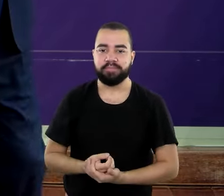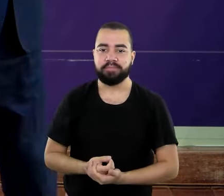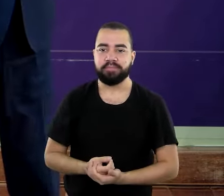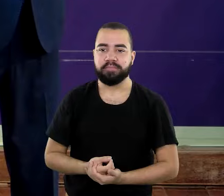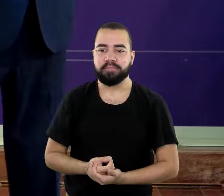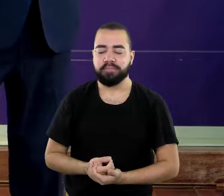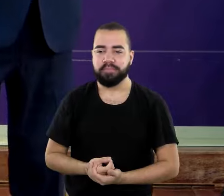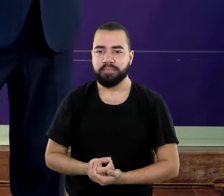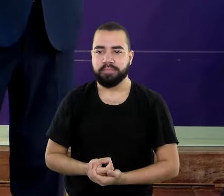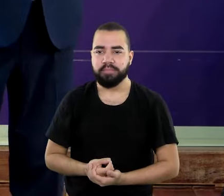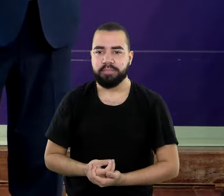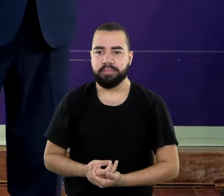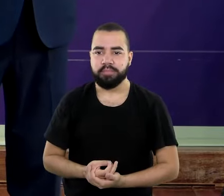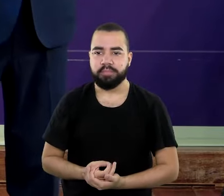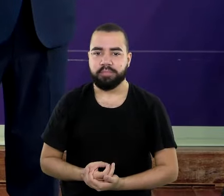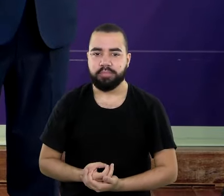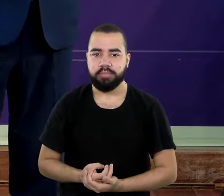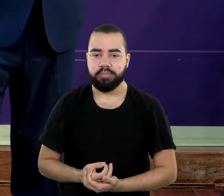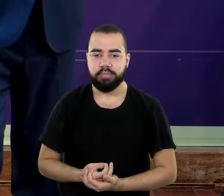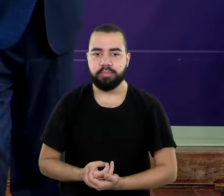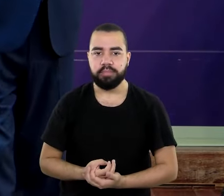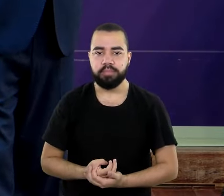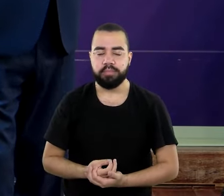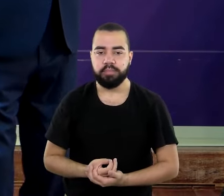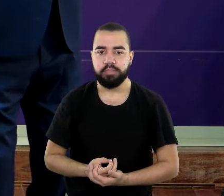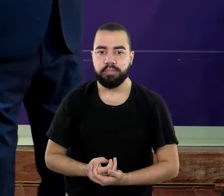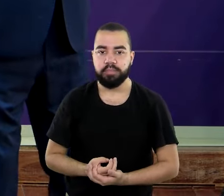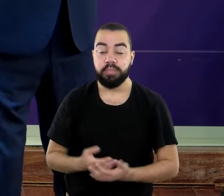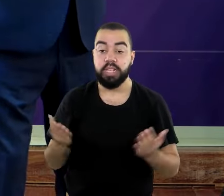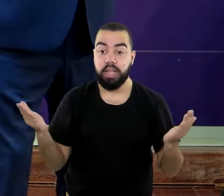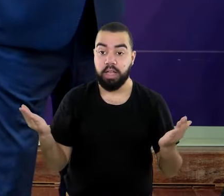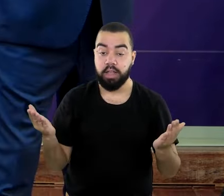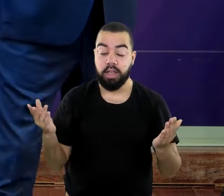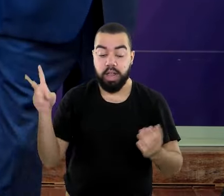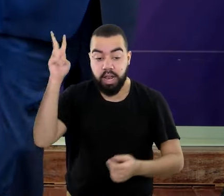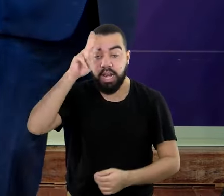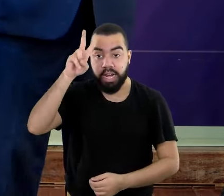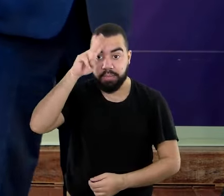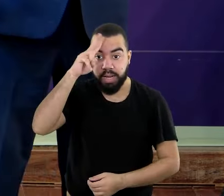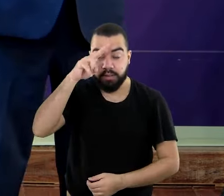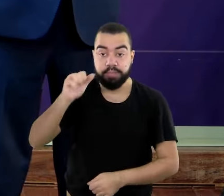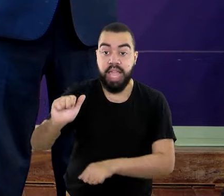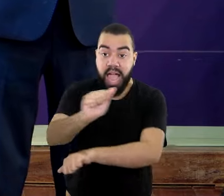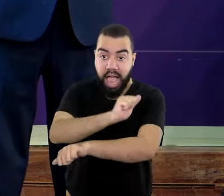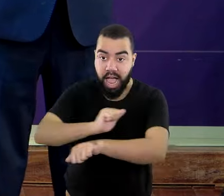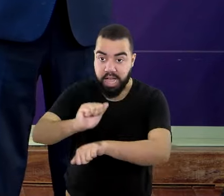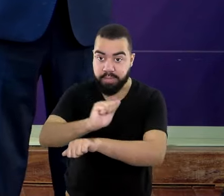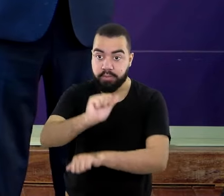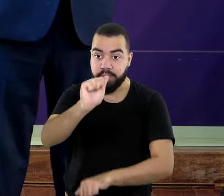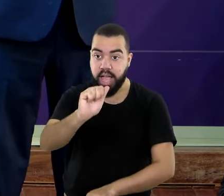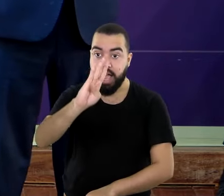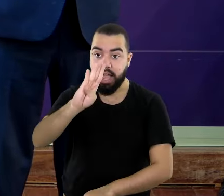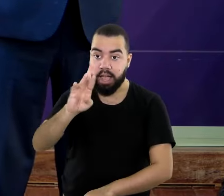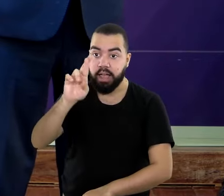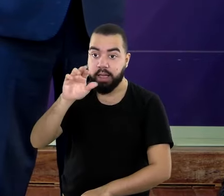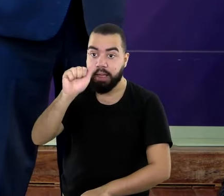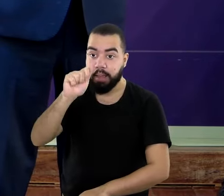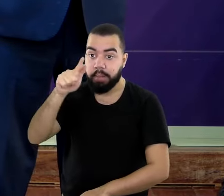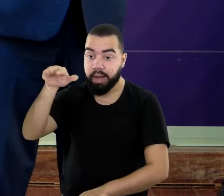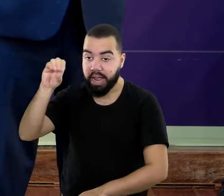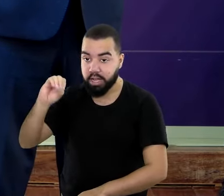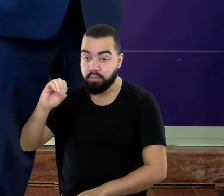그 조카 롯을 구한 일이 있습니다. Abraão tem uma vez que ele foi salvar o seu sobrinho